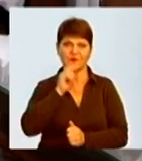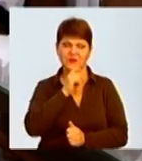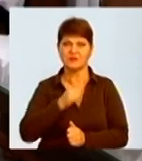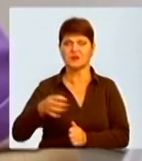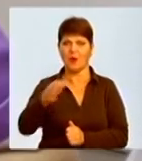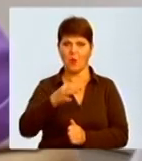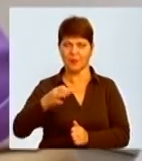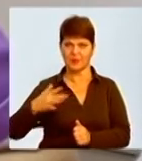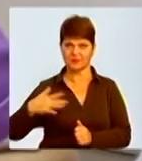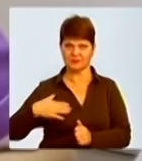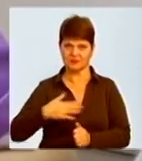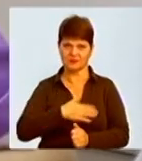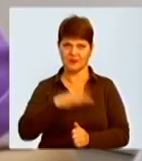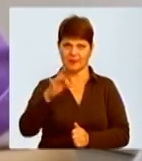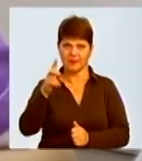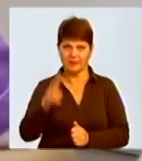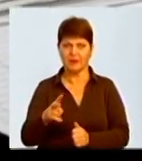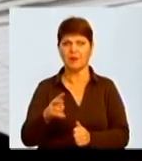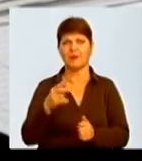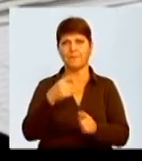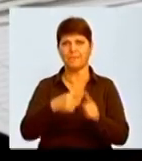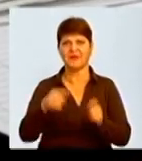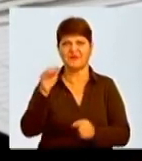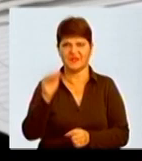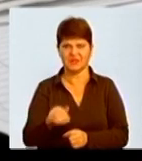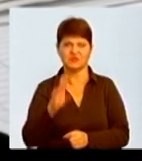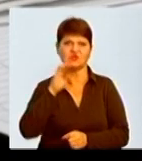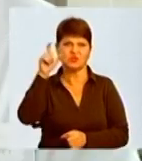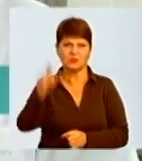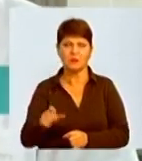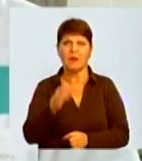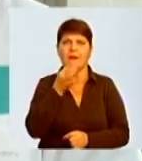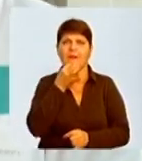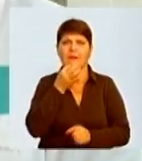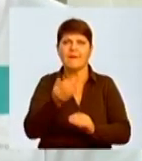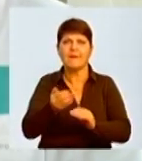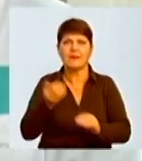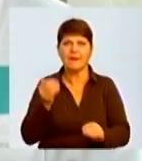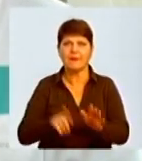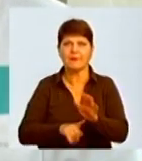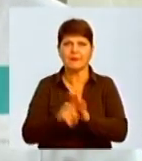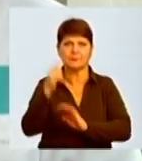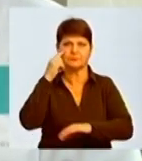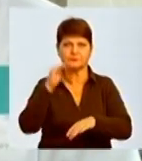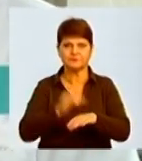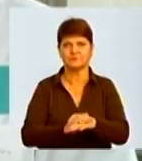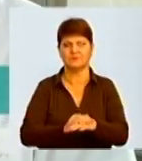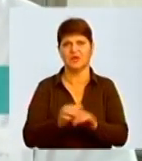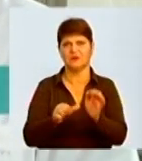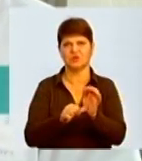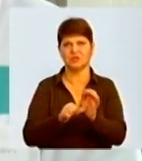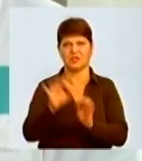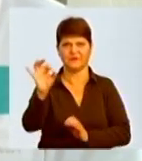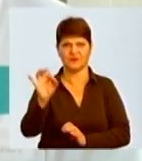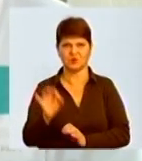500 жінок. На ранніх стадіях хворобу виявляють у 96% випадків. За останні 5 років захворюваність